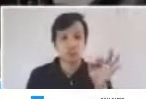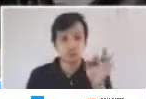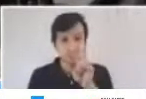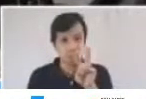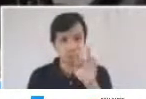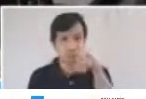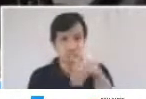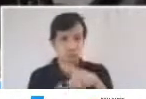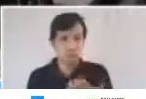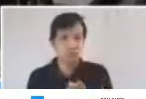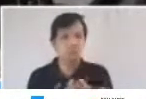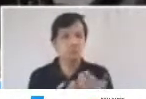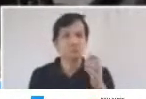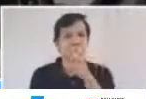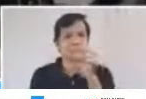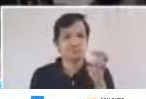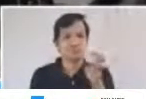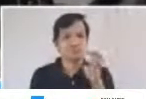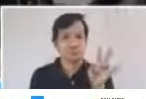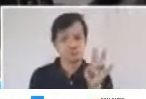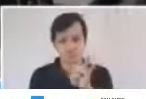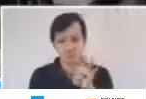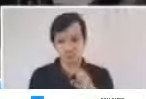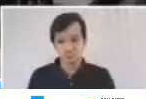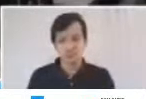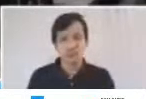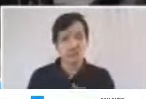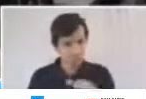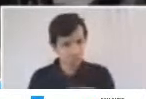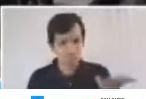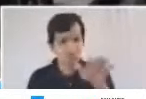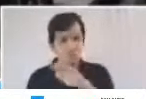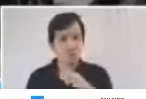ang 02894 COVID o kaya